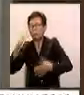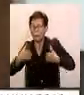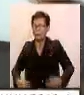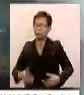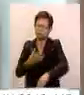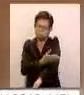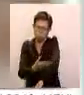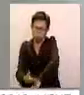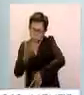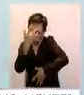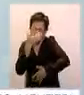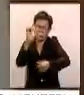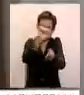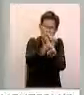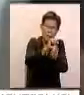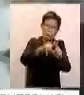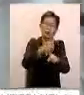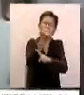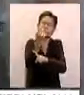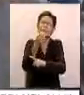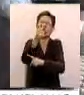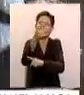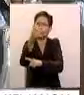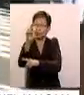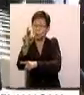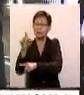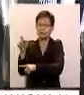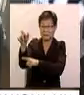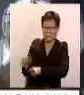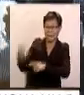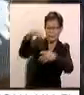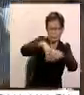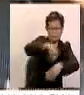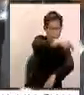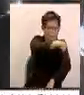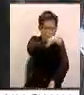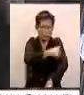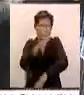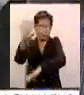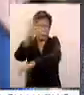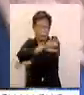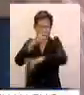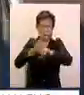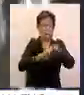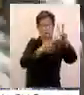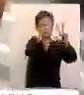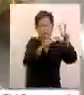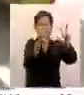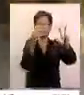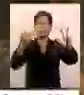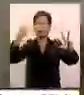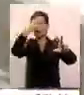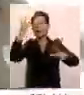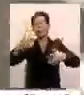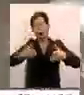merosot sejak dia ditahan November lalu. Roger Ng yang dimasukkan ke hospital selama 5 hari dari 3 Disember lalu